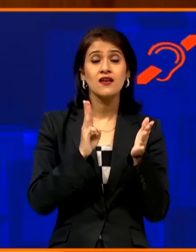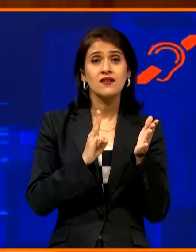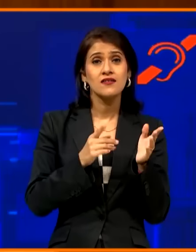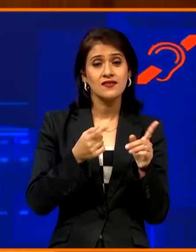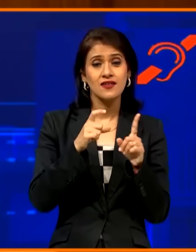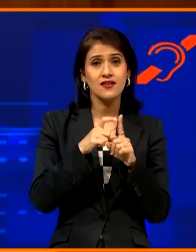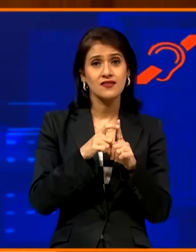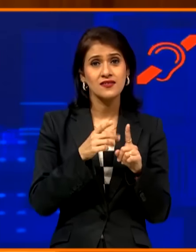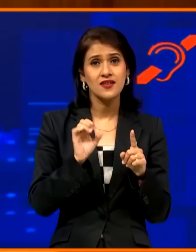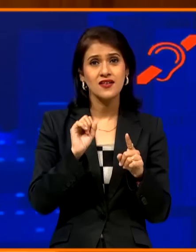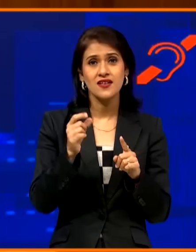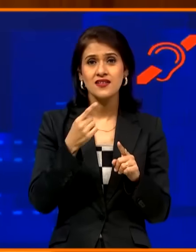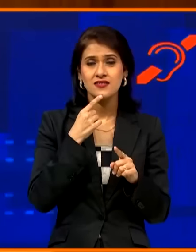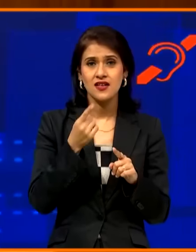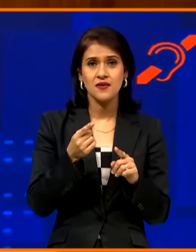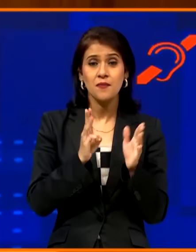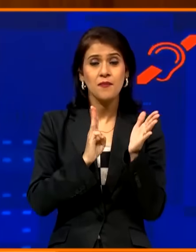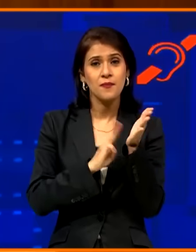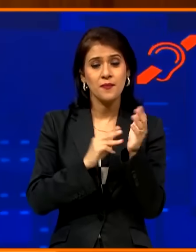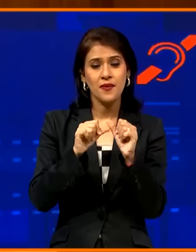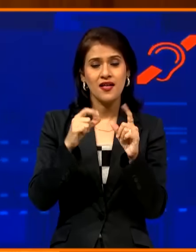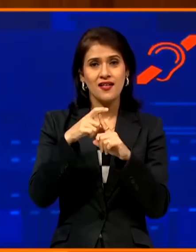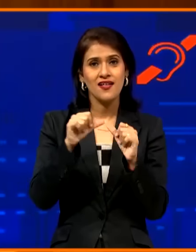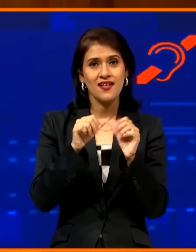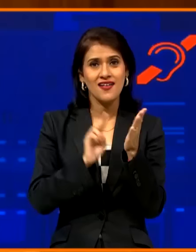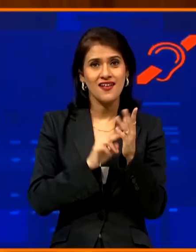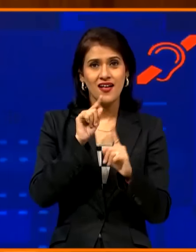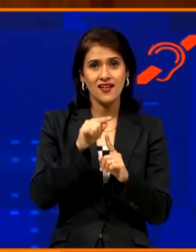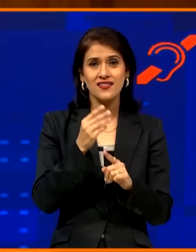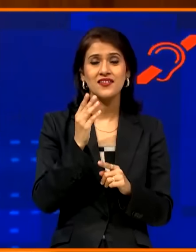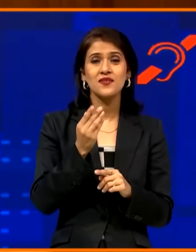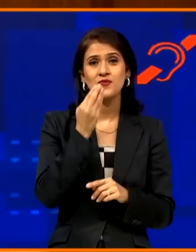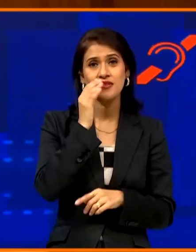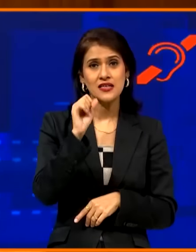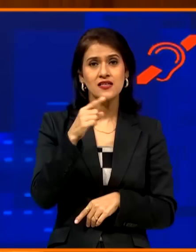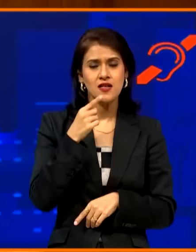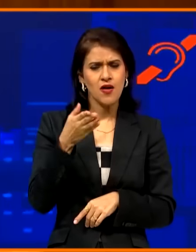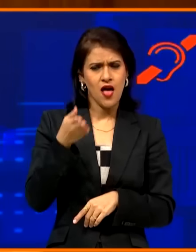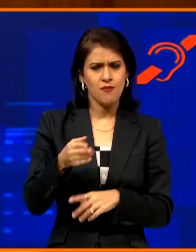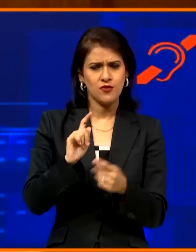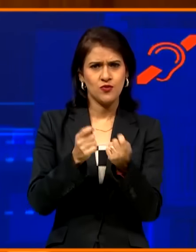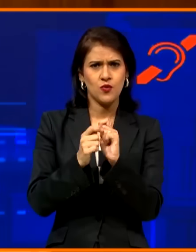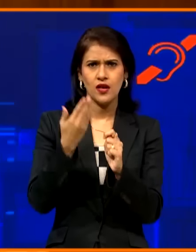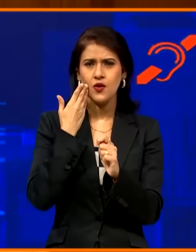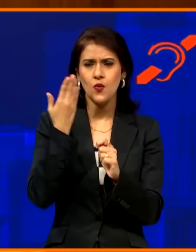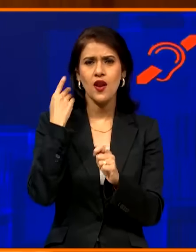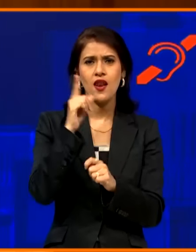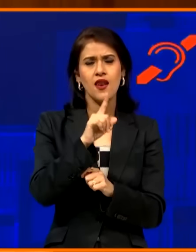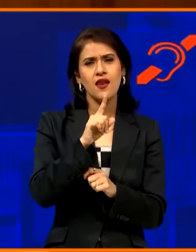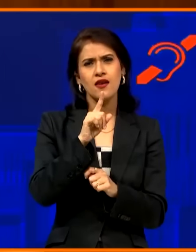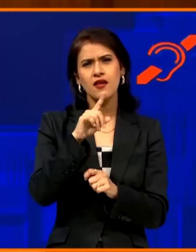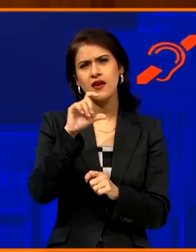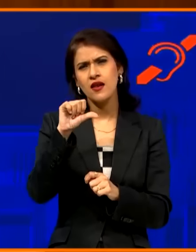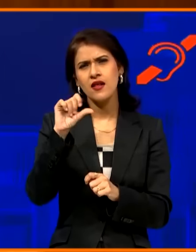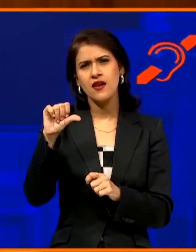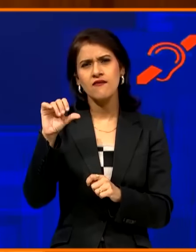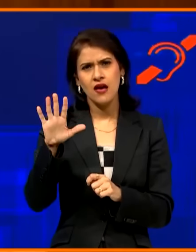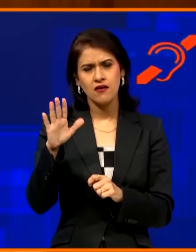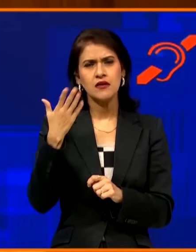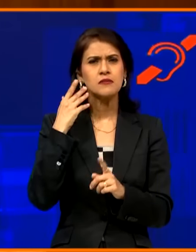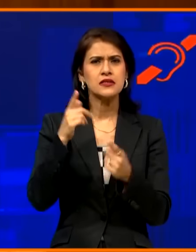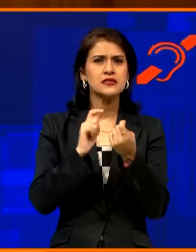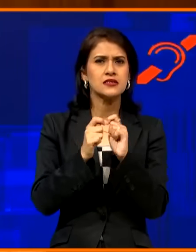है यह सवाल गलत है यह कानून तो अभी अमेंड हुआ है 95 वगैरह में कुछ इसके ऊपर काम हुआ